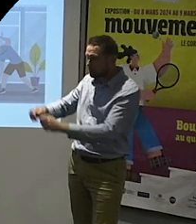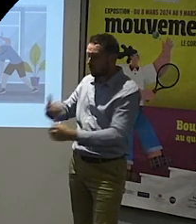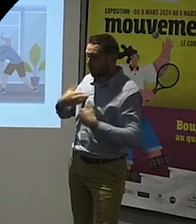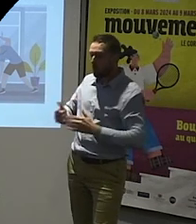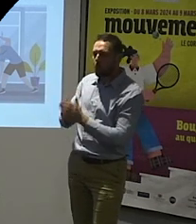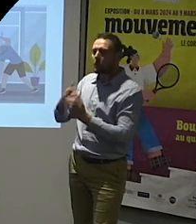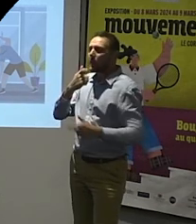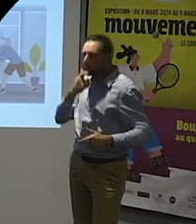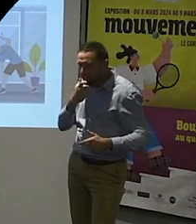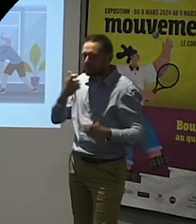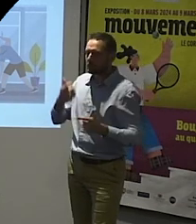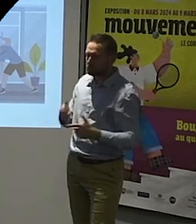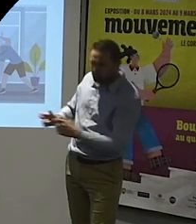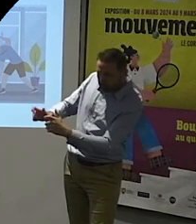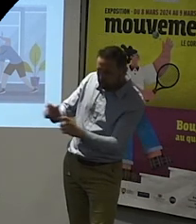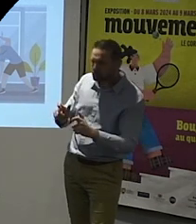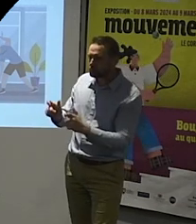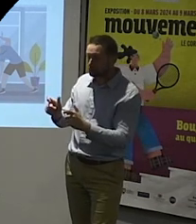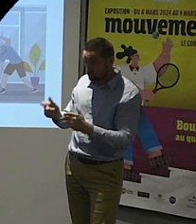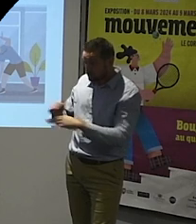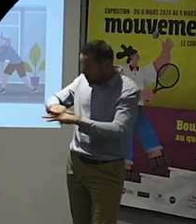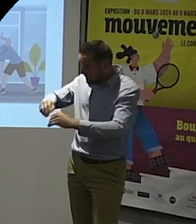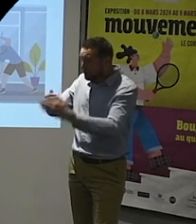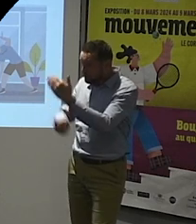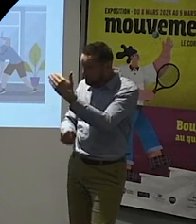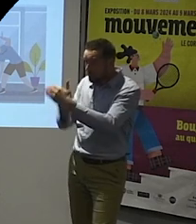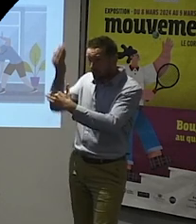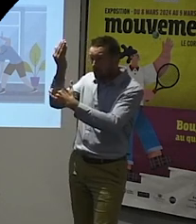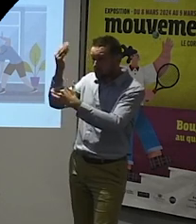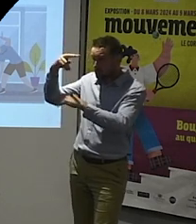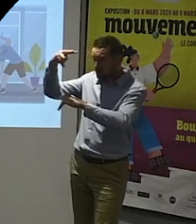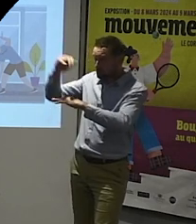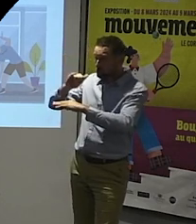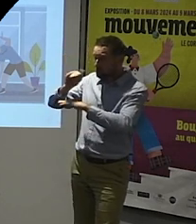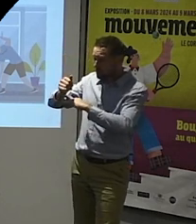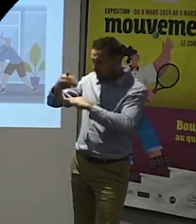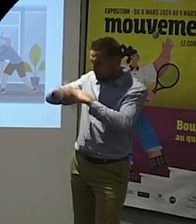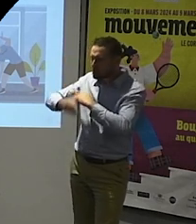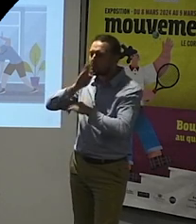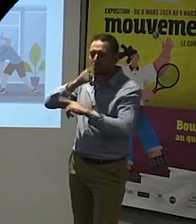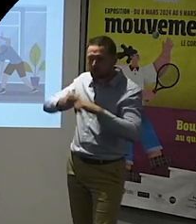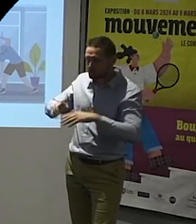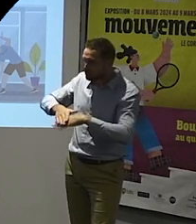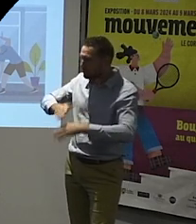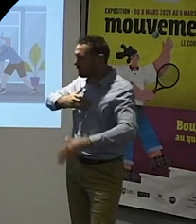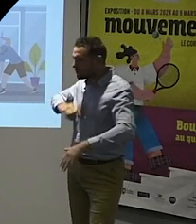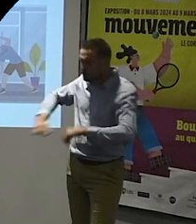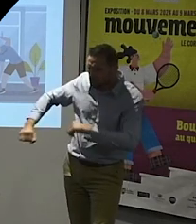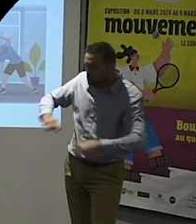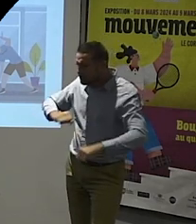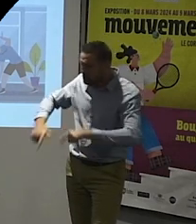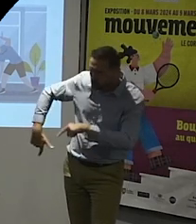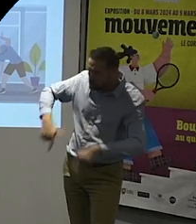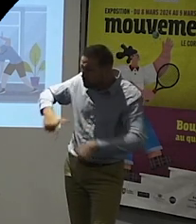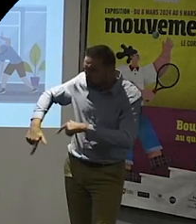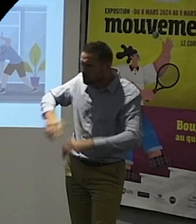avec moi, tout ça. Donc, du matin jusque vers midi, midi et demi, j'ai beaucoup marché, j'ai beaucoup couru. Il y avait